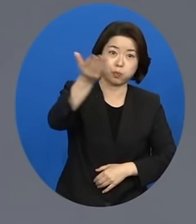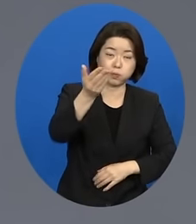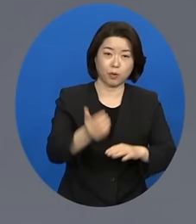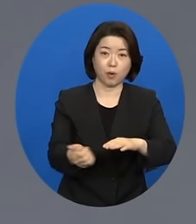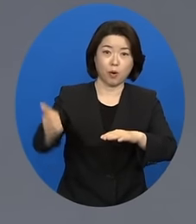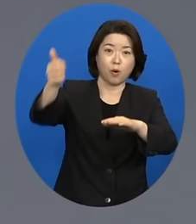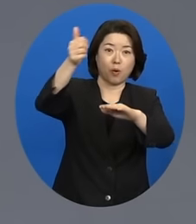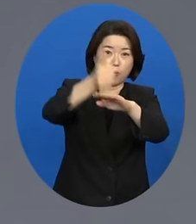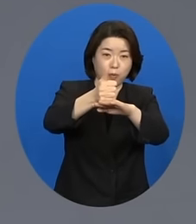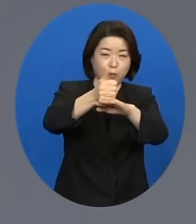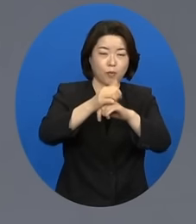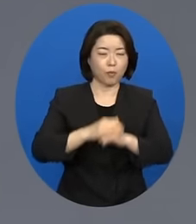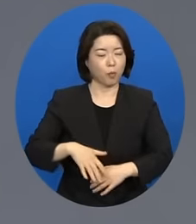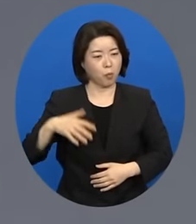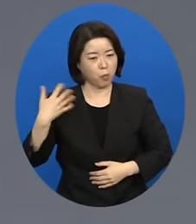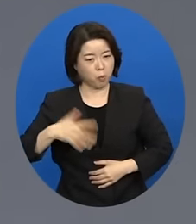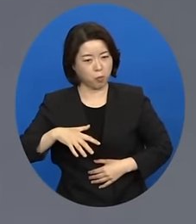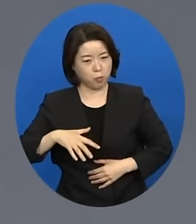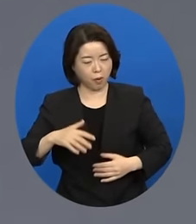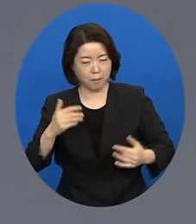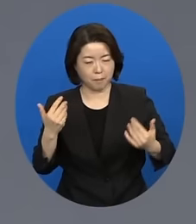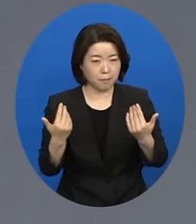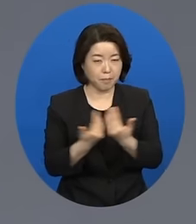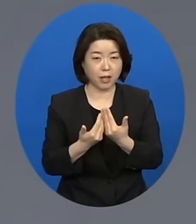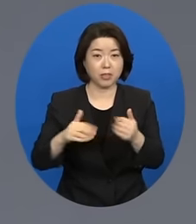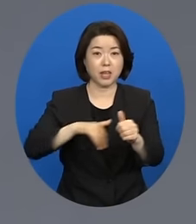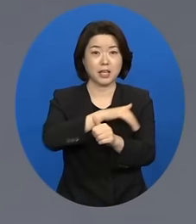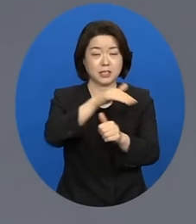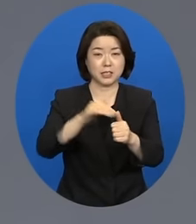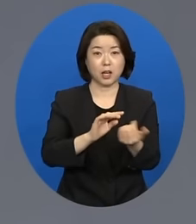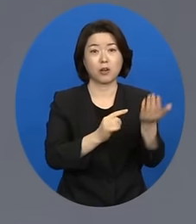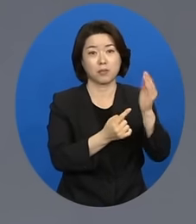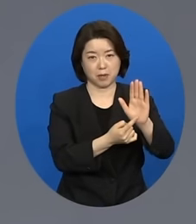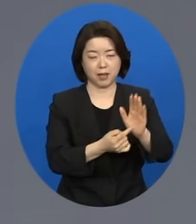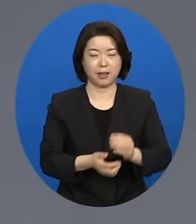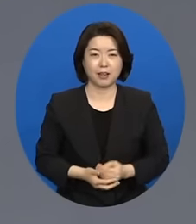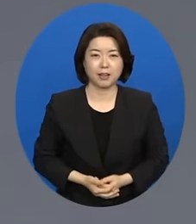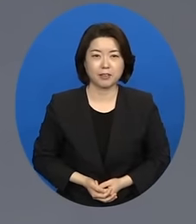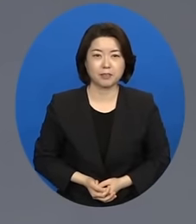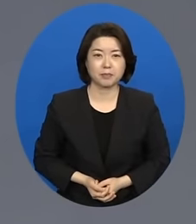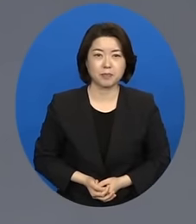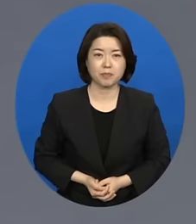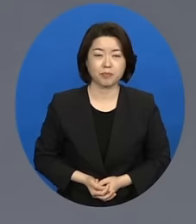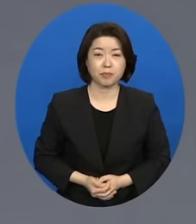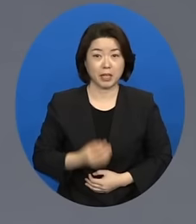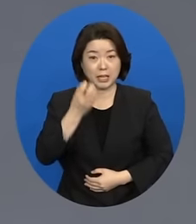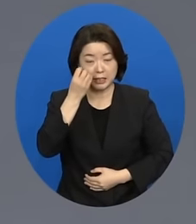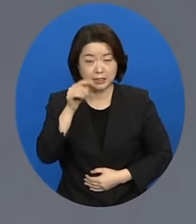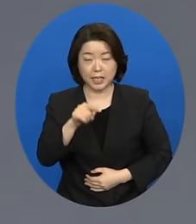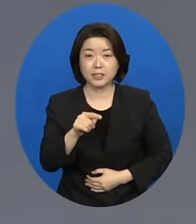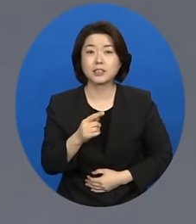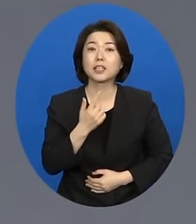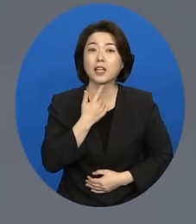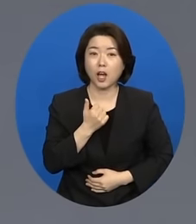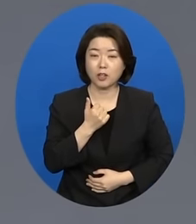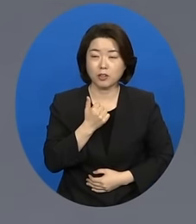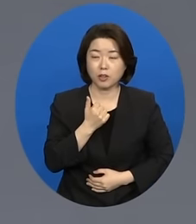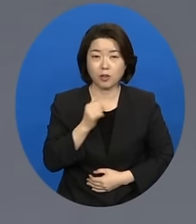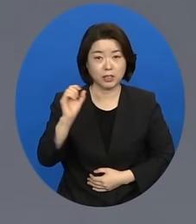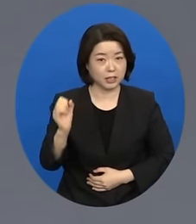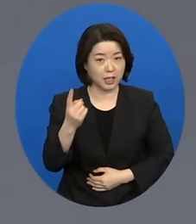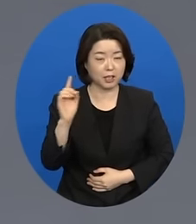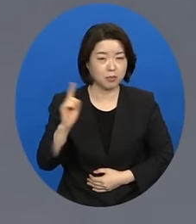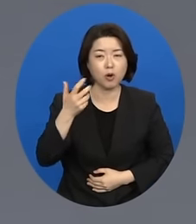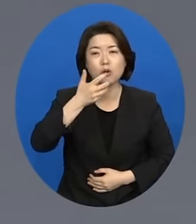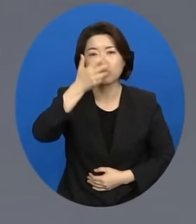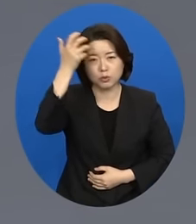되어지는 아주 극적인 반전의 사건이 오늘 펼쳐지게 되는 것이죠. 공교롭게도 그렇게 되었던 계기는 꿈이었습니다.